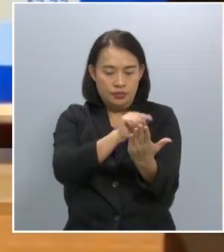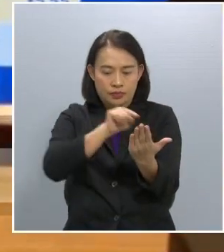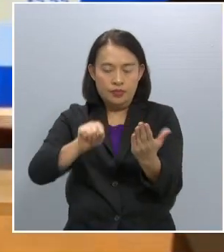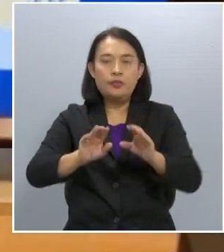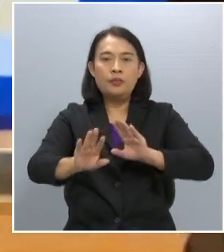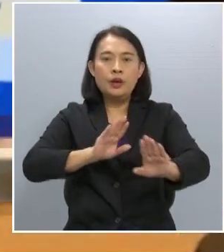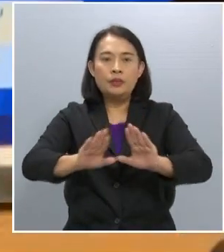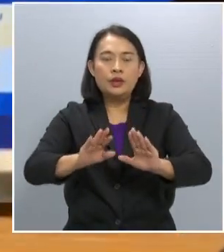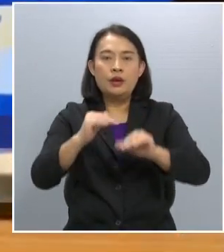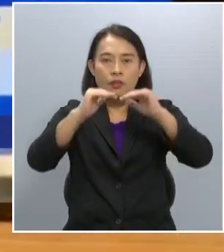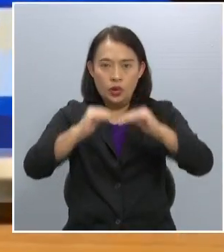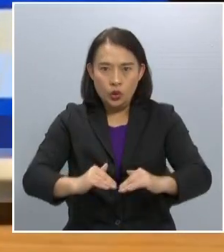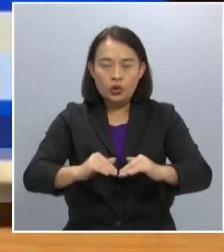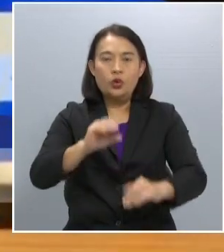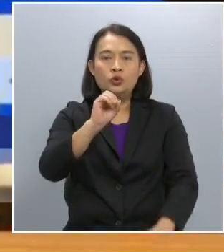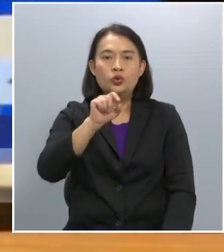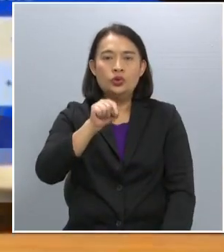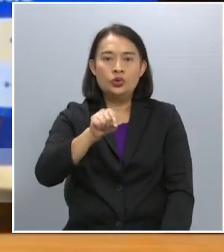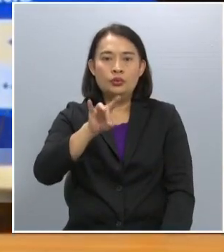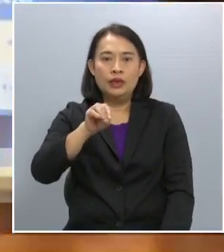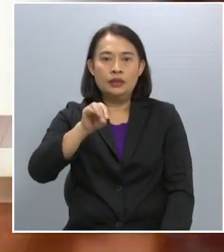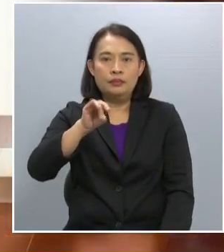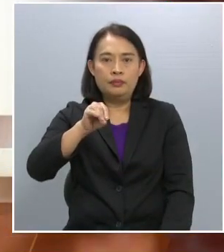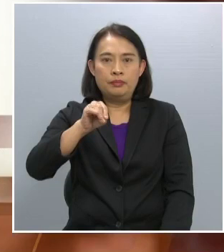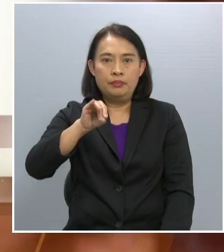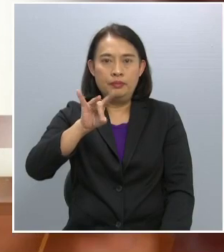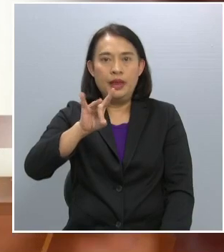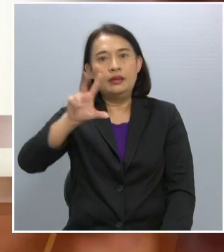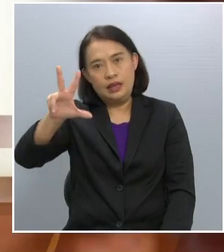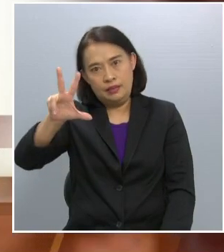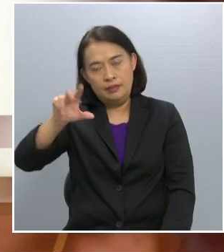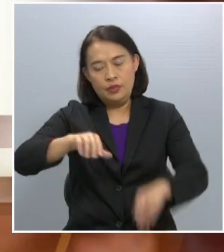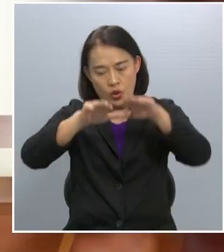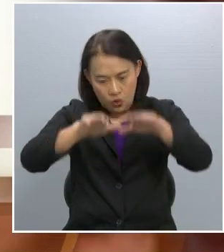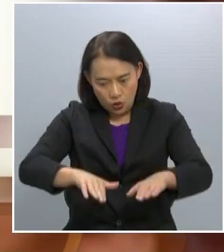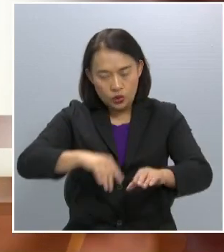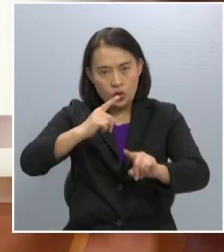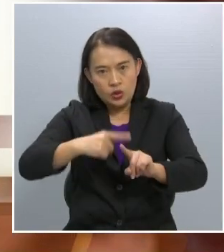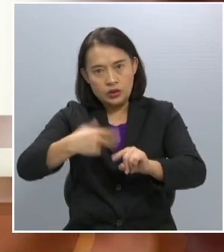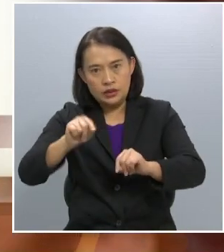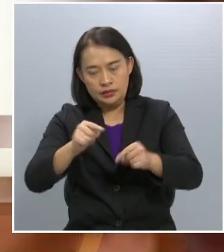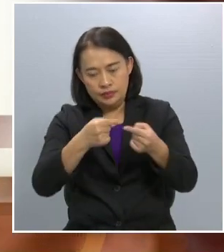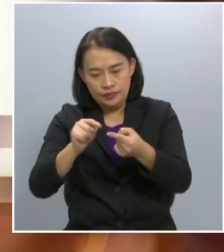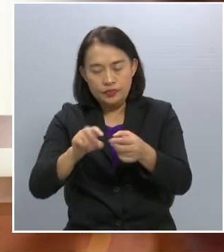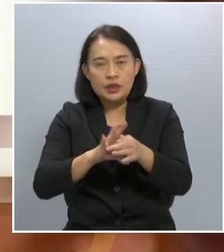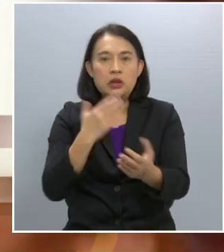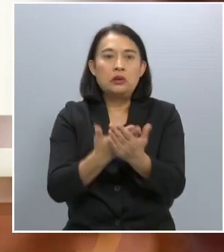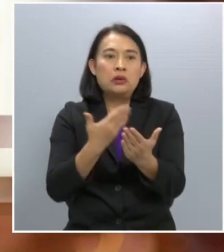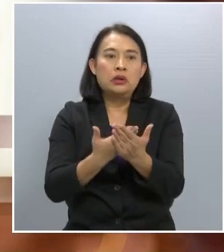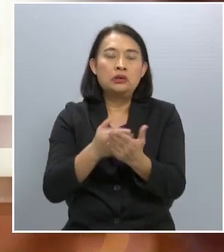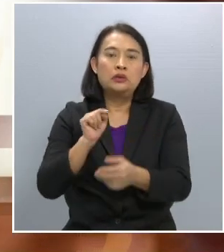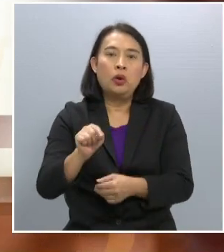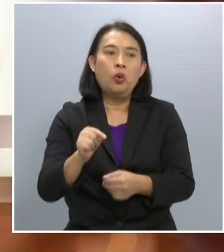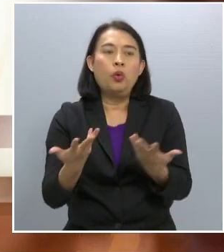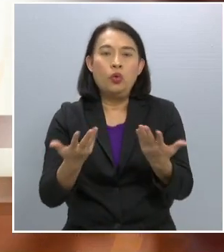ลง0.83เท่ากับลดลงต่อเนื่องเป็นเดือนที่ 3และเป็นตัวเลขเงินเฟ้อที่ต่ำสุดในรอบ